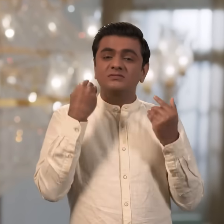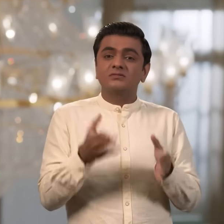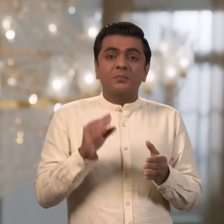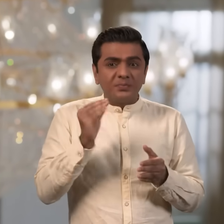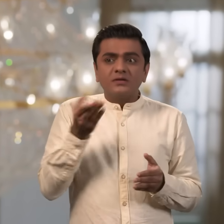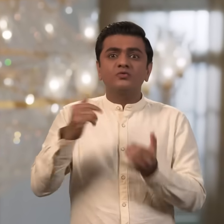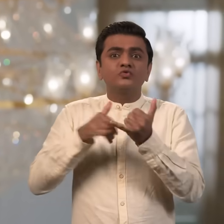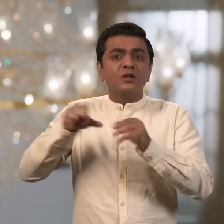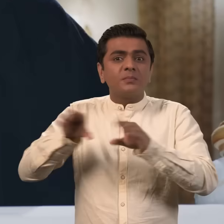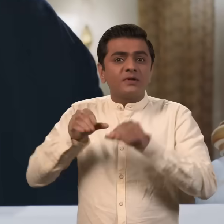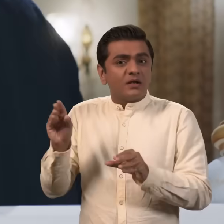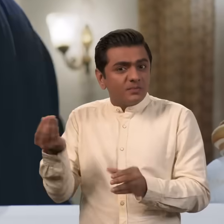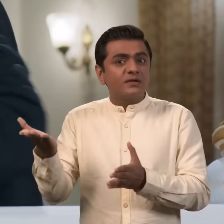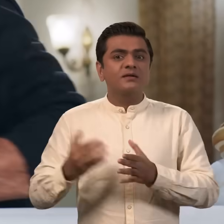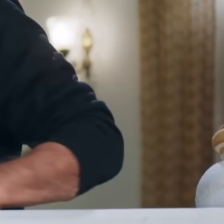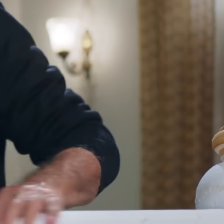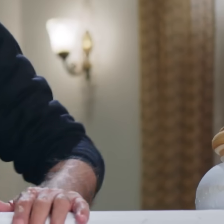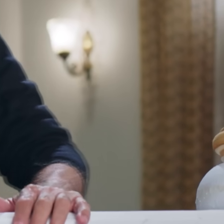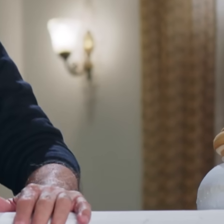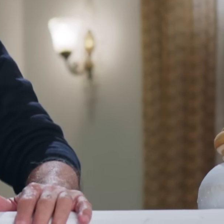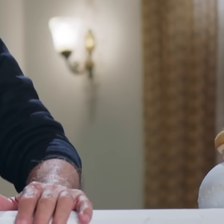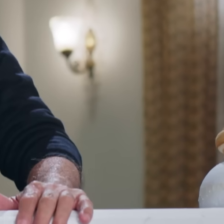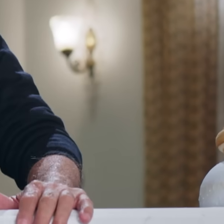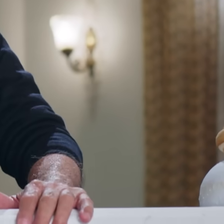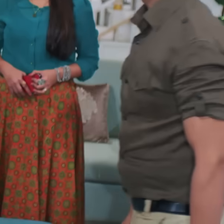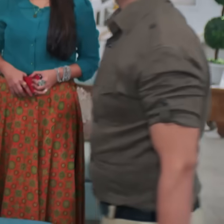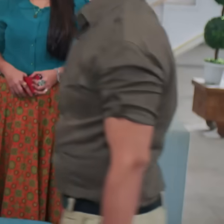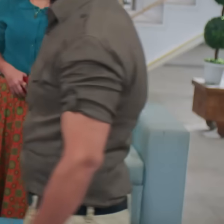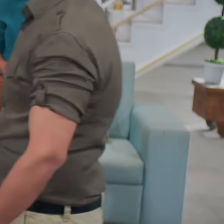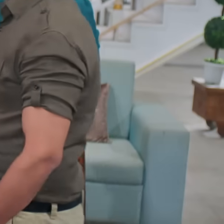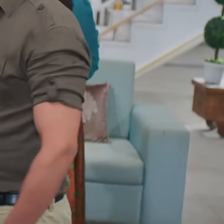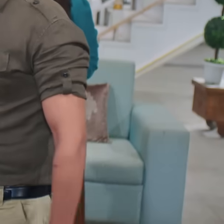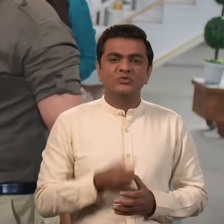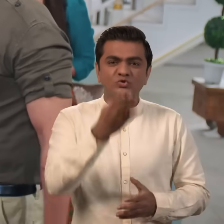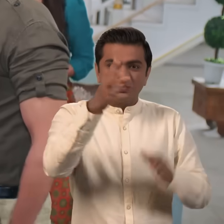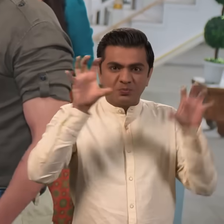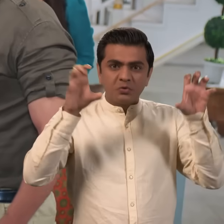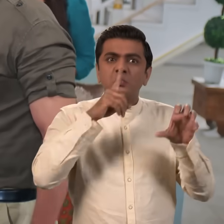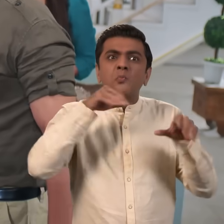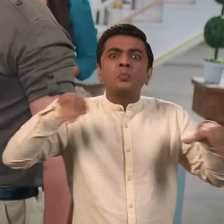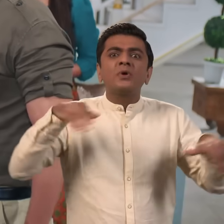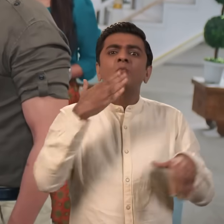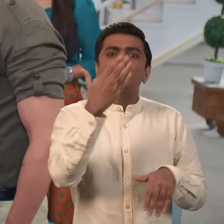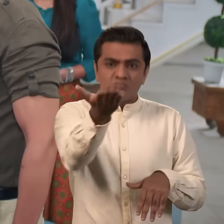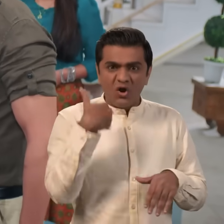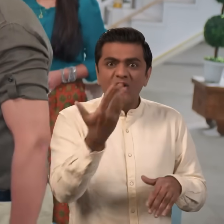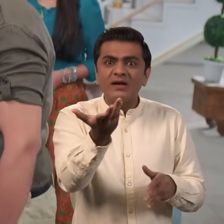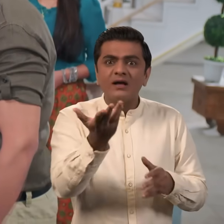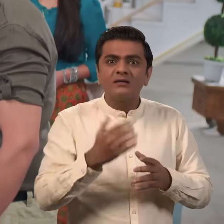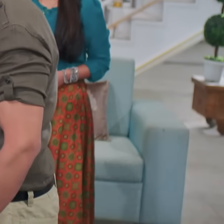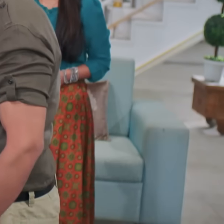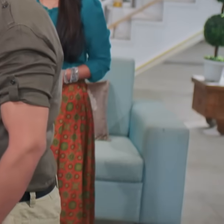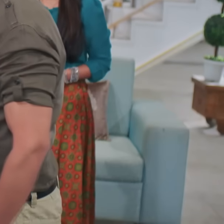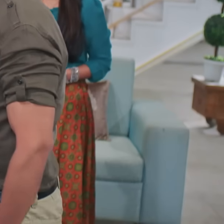अच्छा हमारा सोशल मीडिया है। अब तू बुत बन के ऐसे खड़ा रहेगा कि कुछ बोलेगा